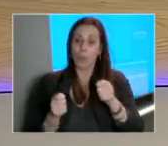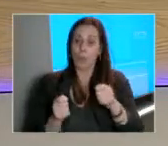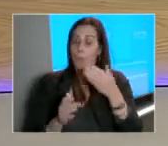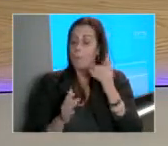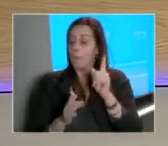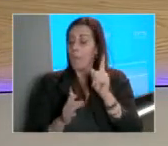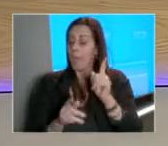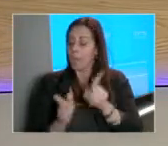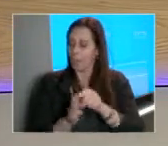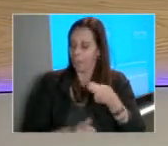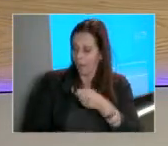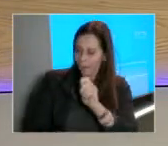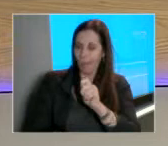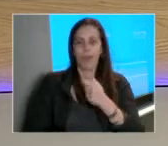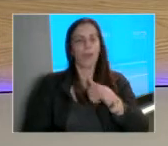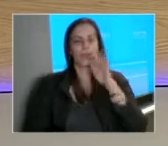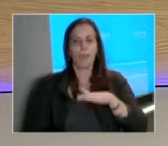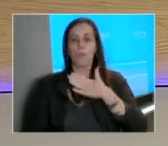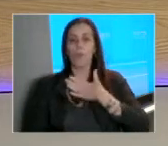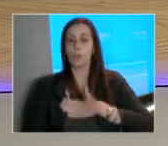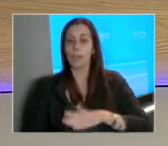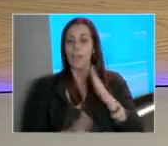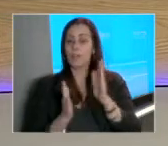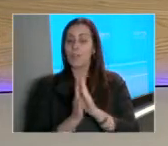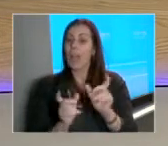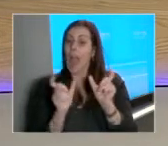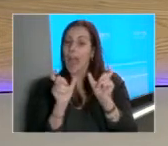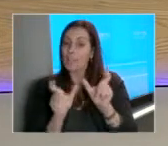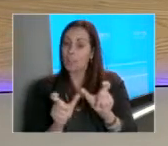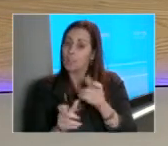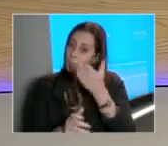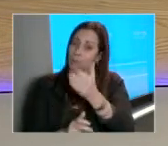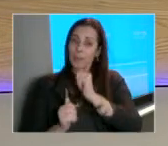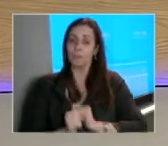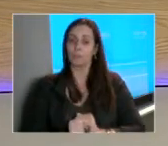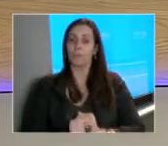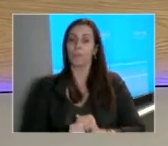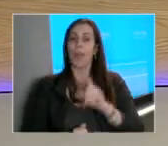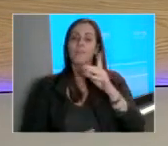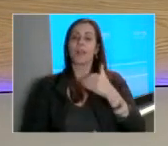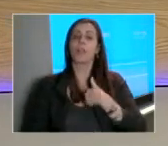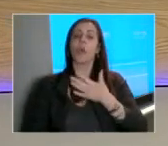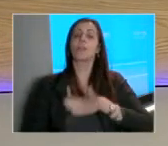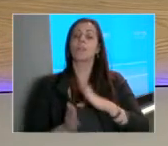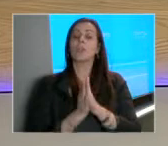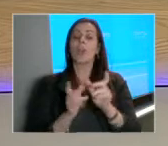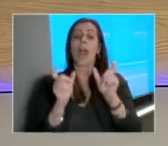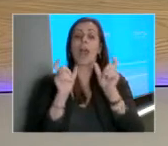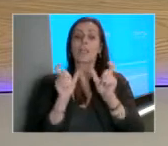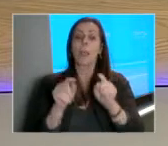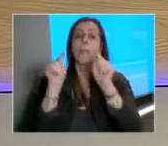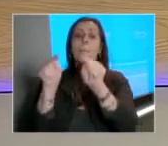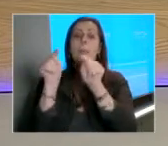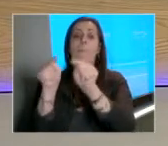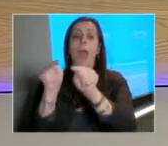בחוסר תום לב, אני גם רוצה לבקש חסינות ברשותך, אבל אני רוצה לבקש חסינות